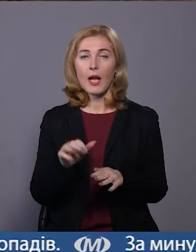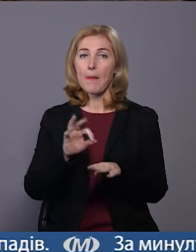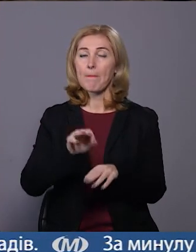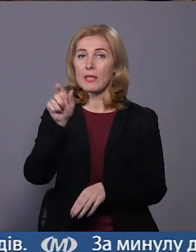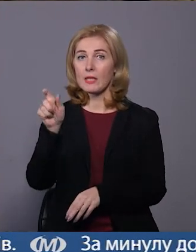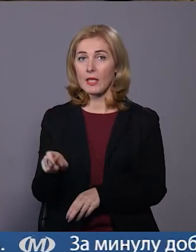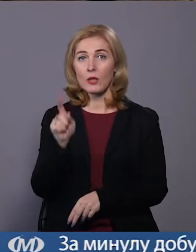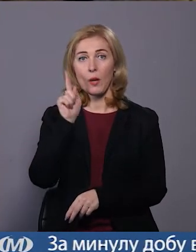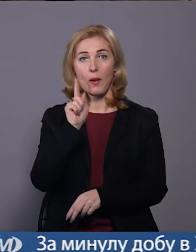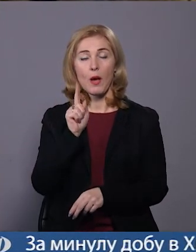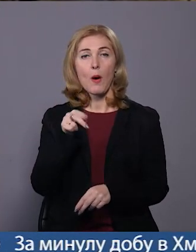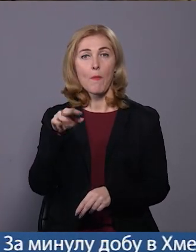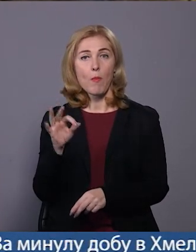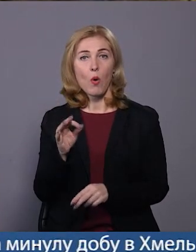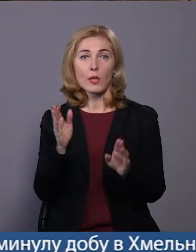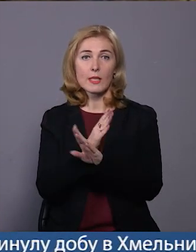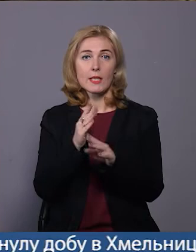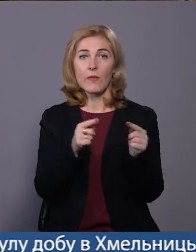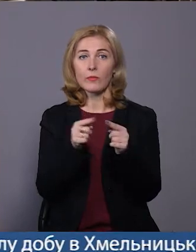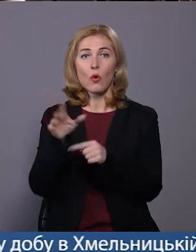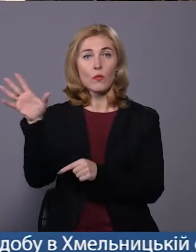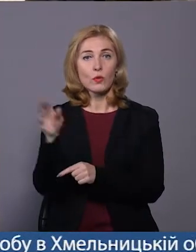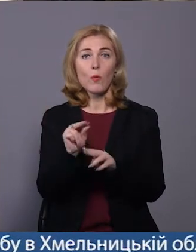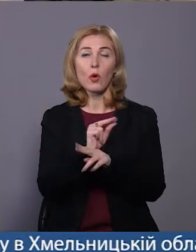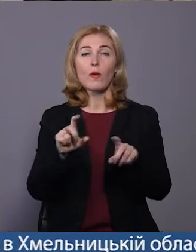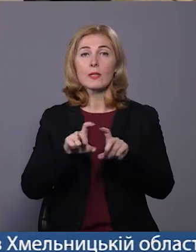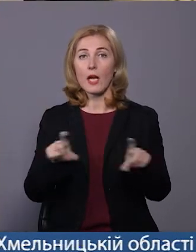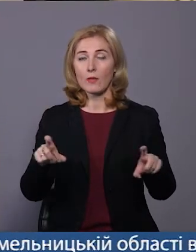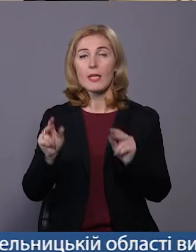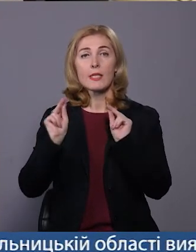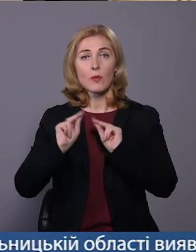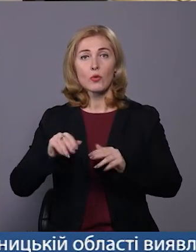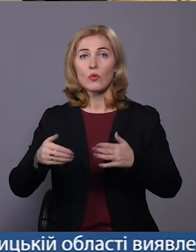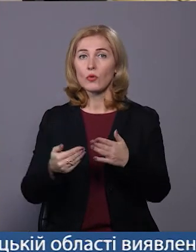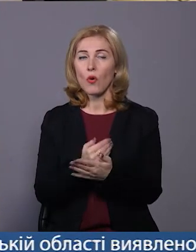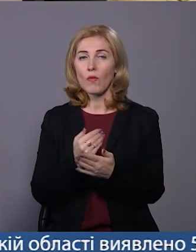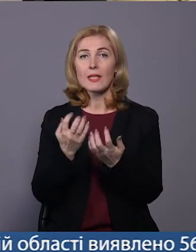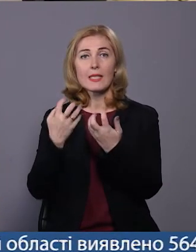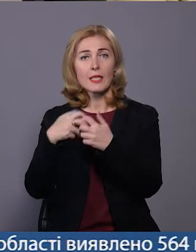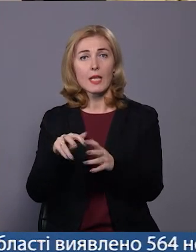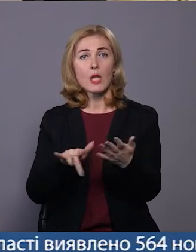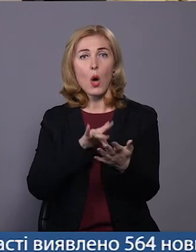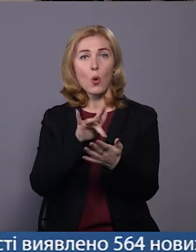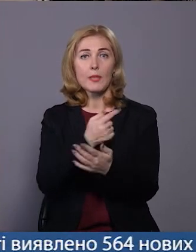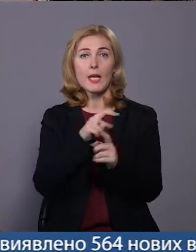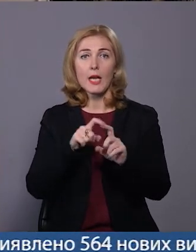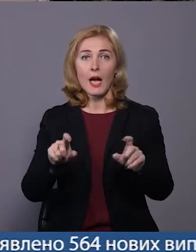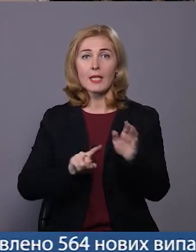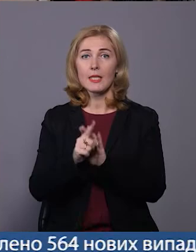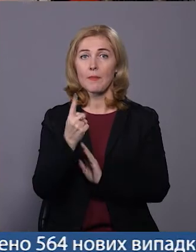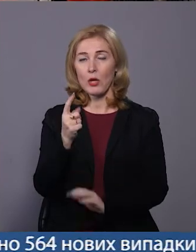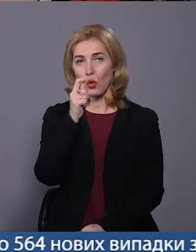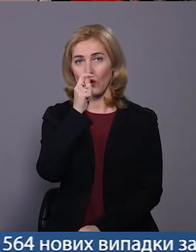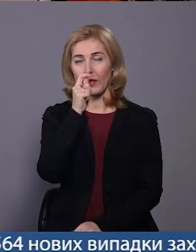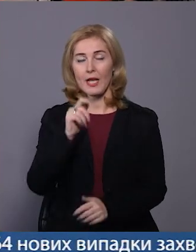пацієнтів по кисневим точкам в всьому лікувальному закладі. Запрацює нова киснева станція у міській лікарні з 1 квітня.